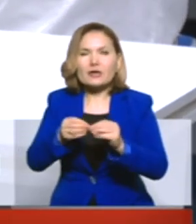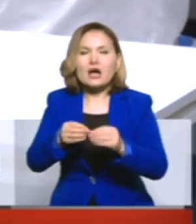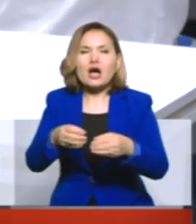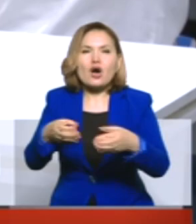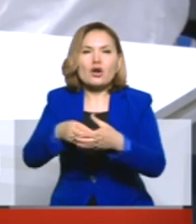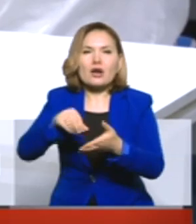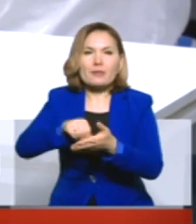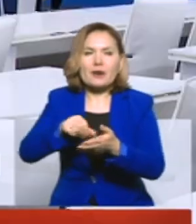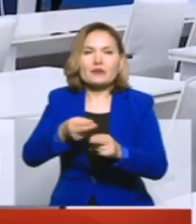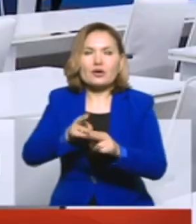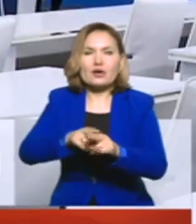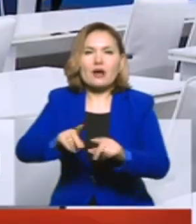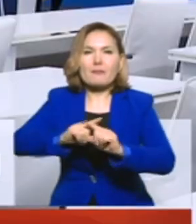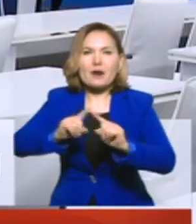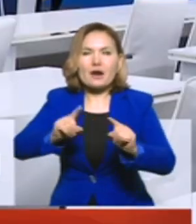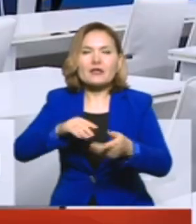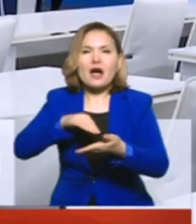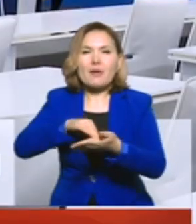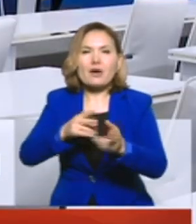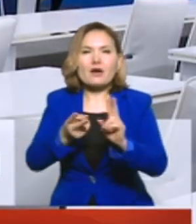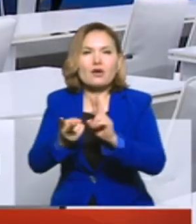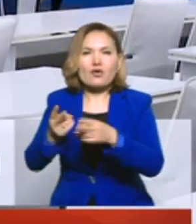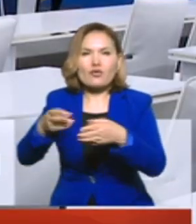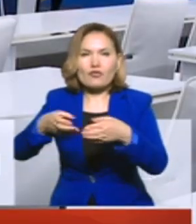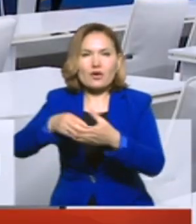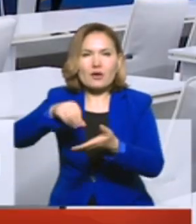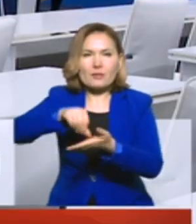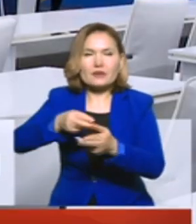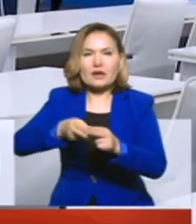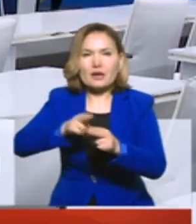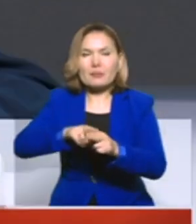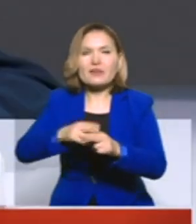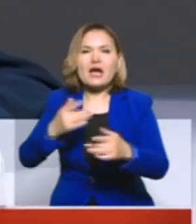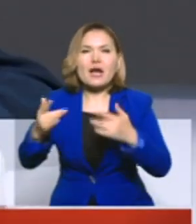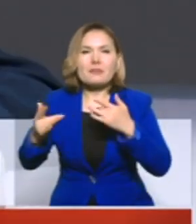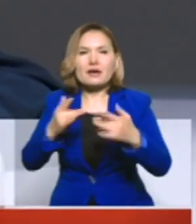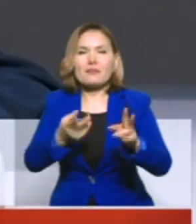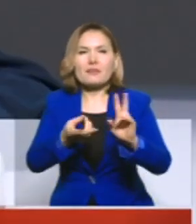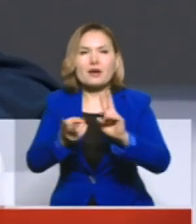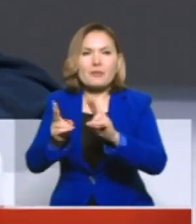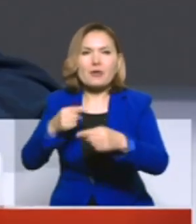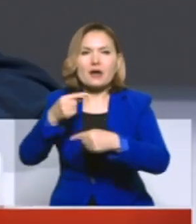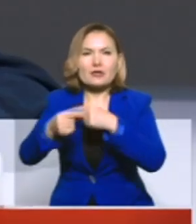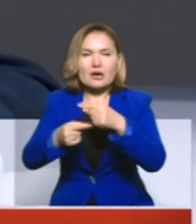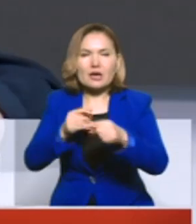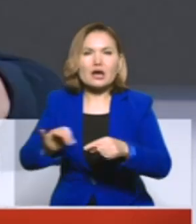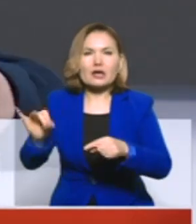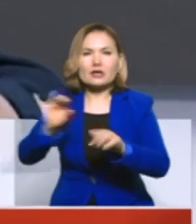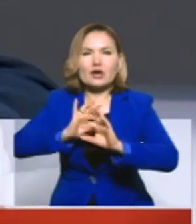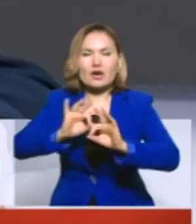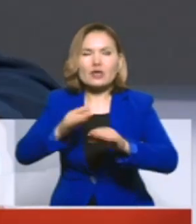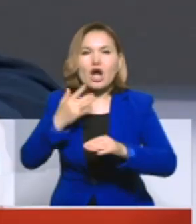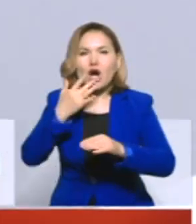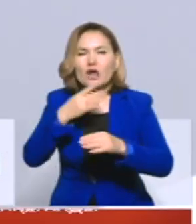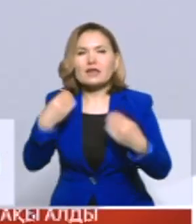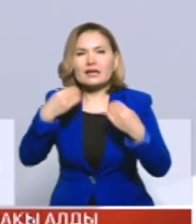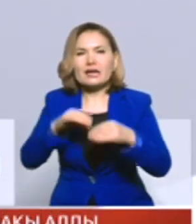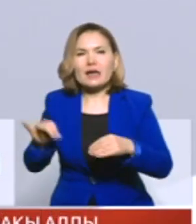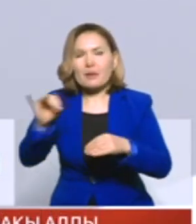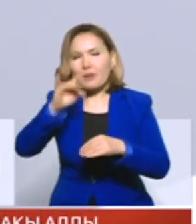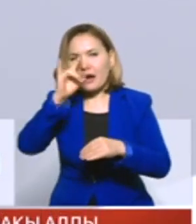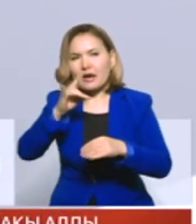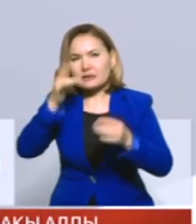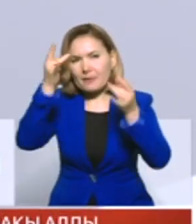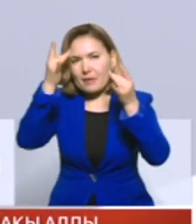ұйымдастырылатын этно-фэшн балет іс-шарасы жоспарланған. Бұдан бөлек концертте би дәстүрлері туралы ұлттық костюмның тарихы мен